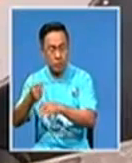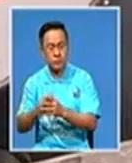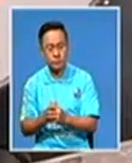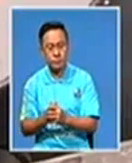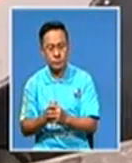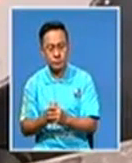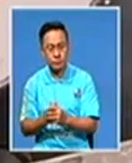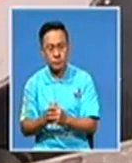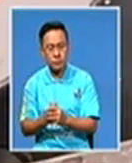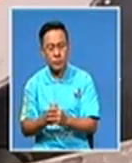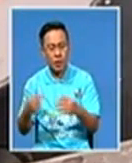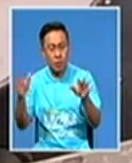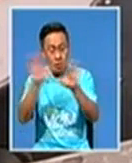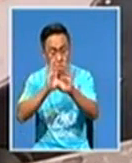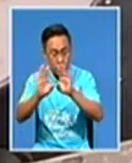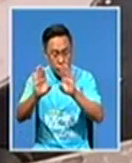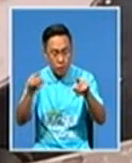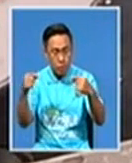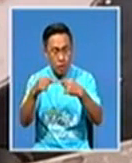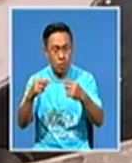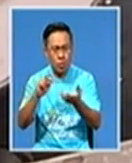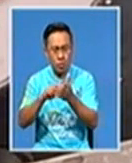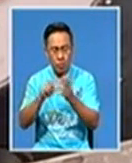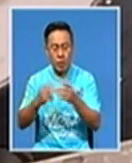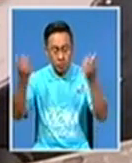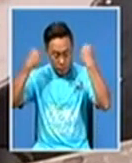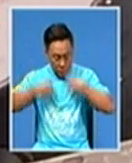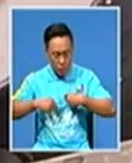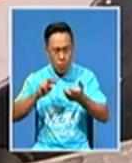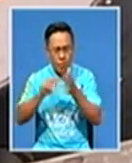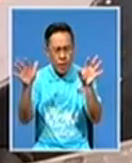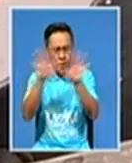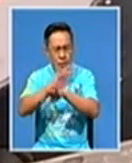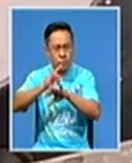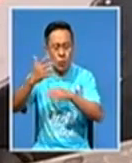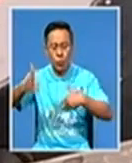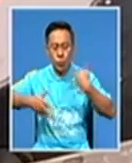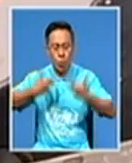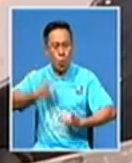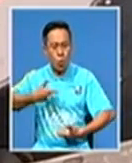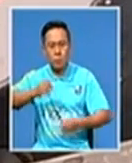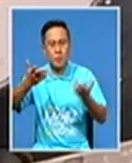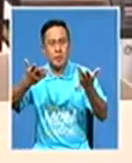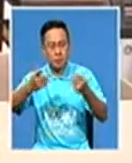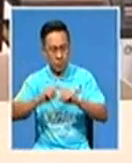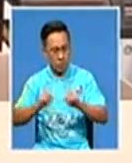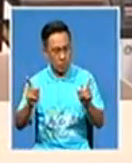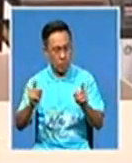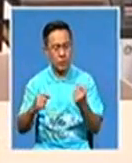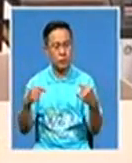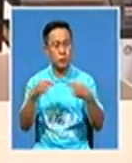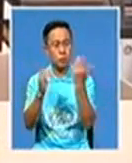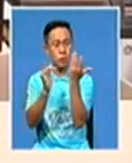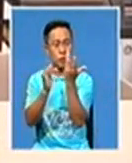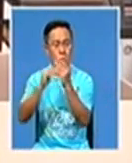คือพูดง่ายคือจะอากาศถ่ายเทได้นะทำให้ใส่แล้วไม่ร้อนนี่เป็นต้นอย่างเงี้ยเป็นสิ่ง